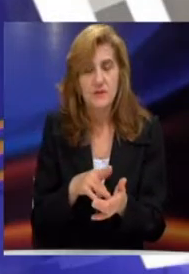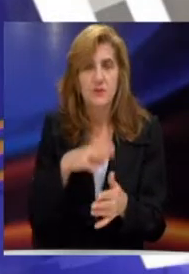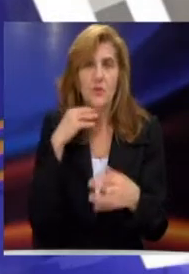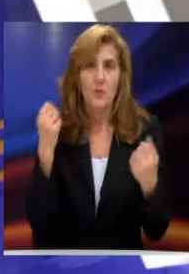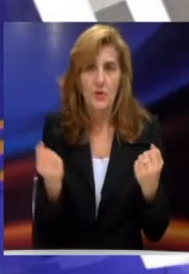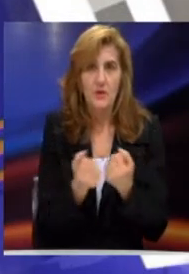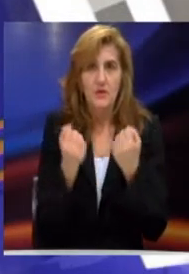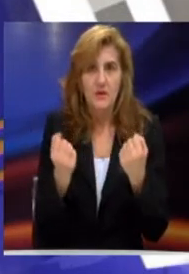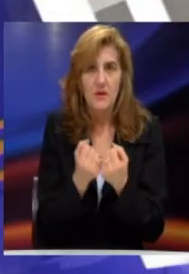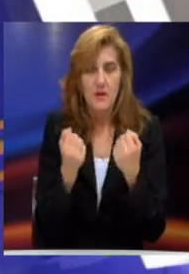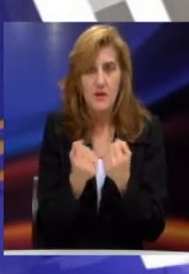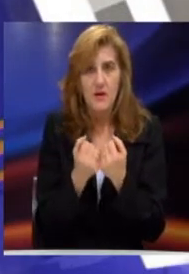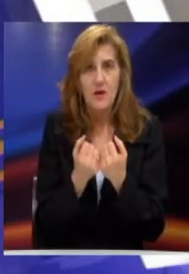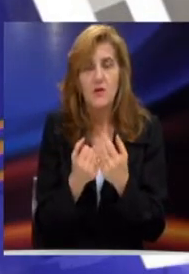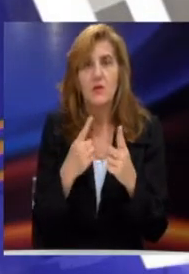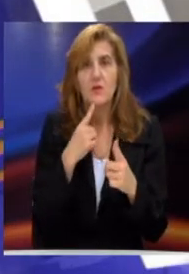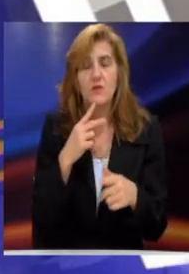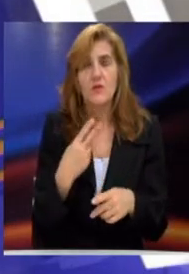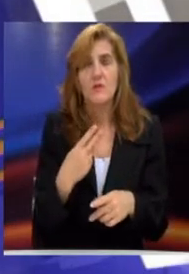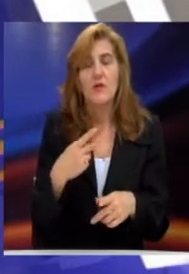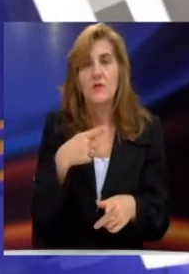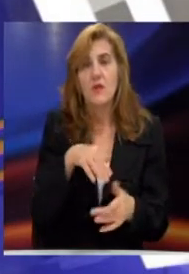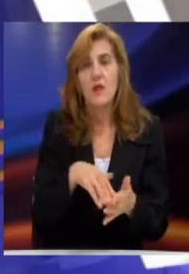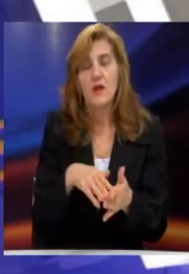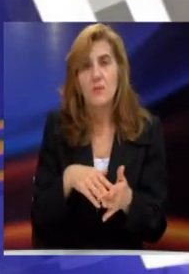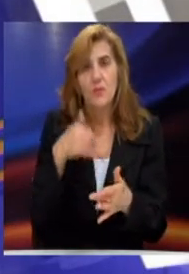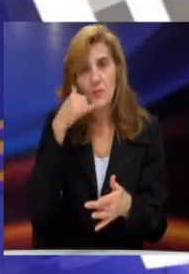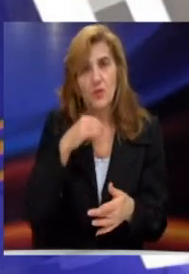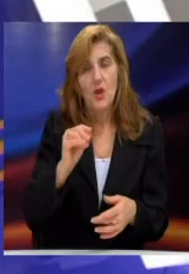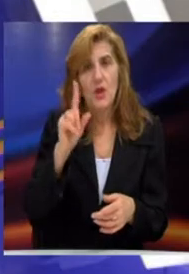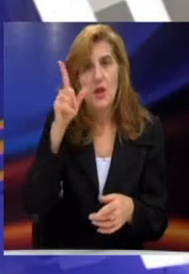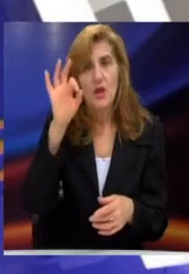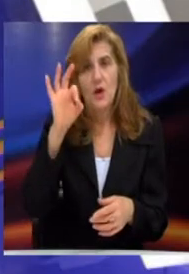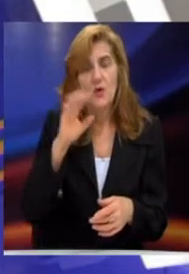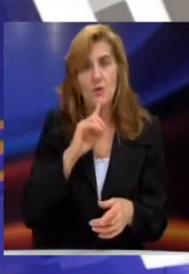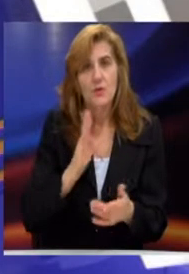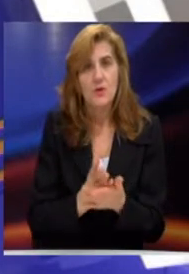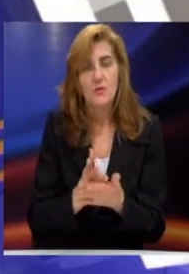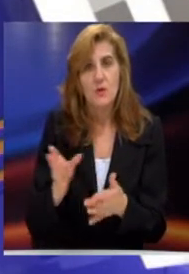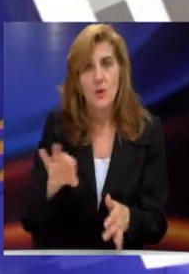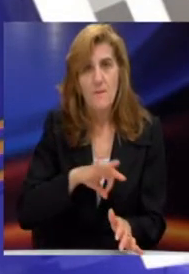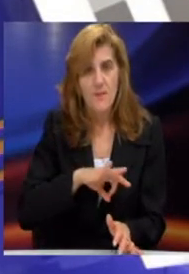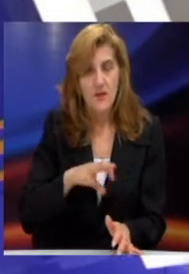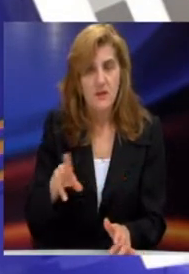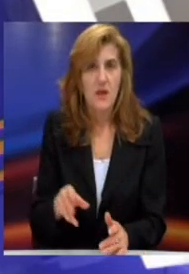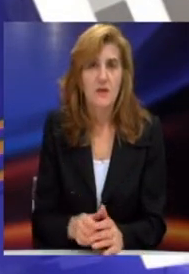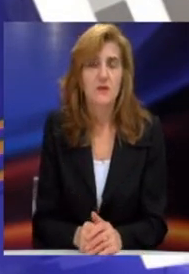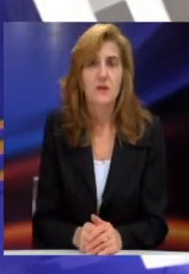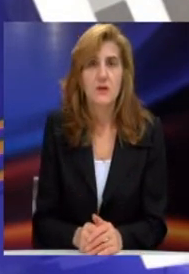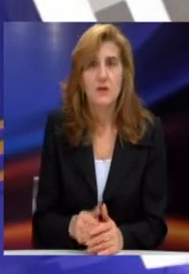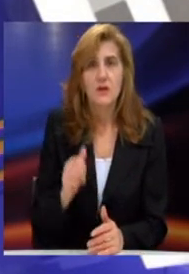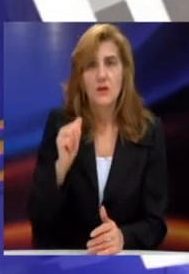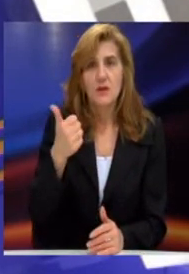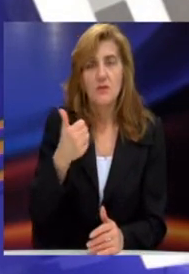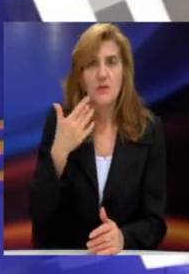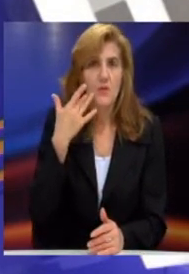punog treninga, ja znam i to da u njemu glavni cilj ove godine bude Riju, uzme neku medalju, tako da ovo je praktično